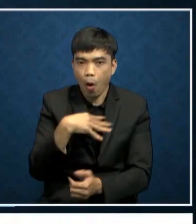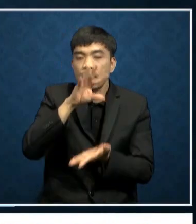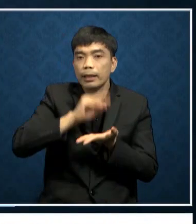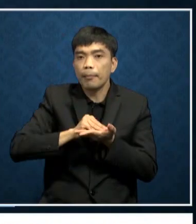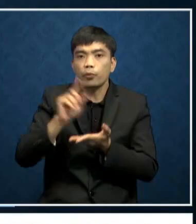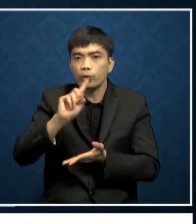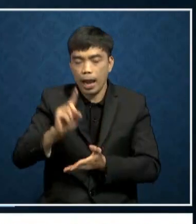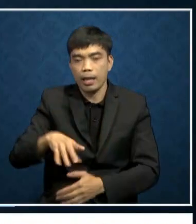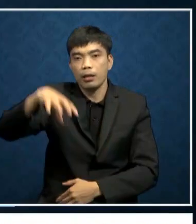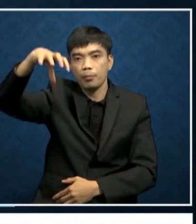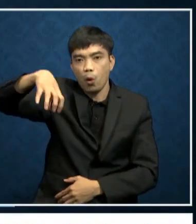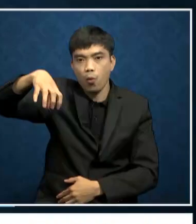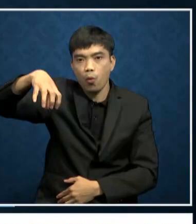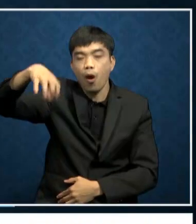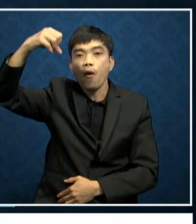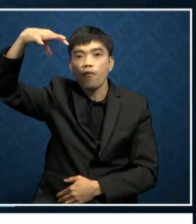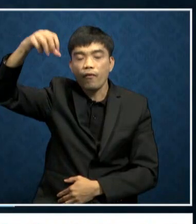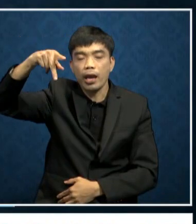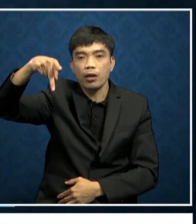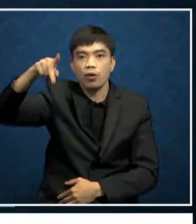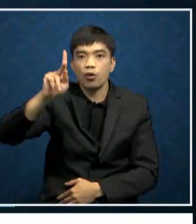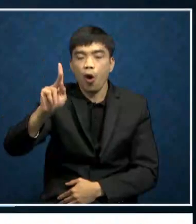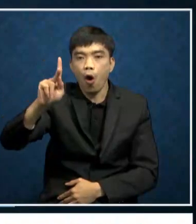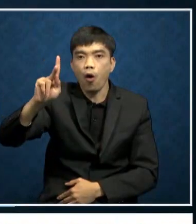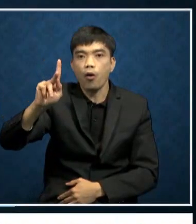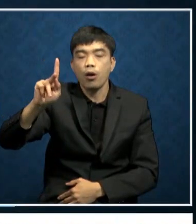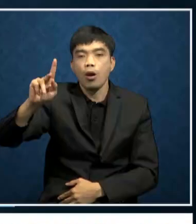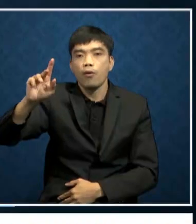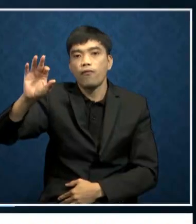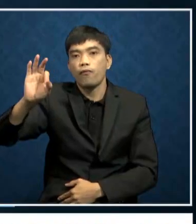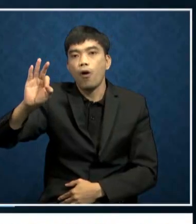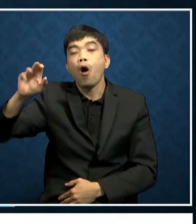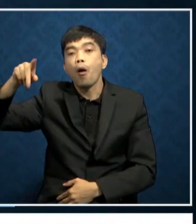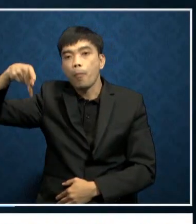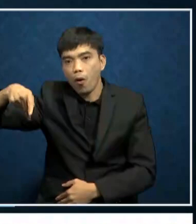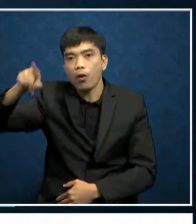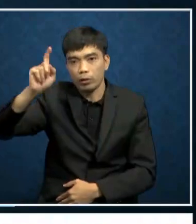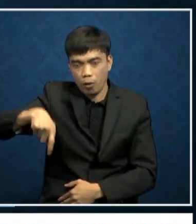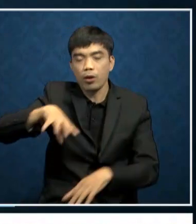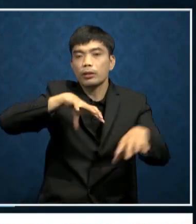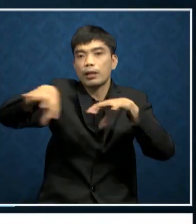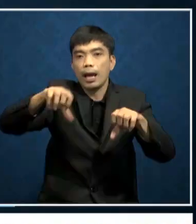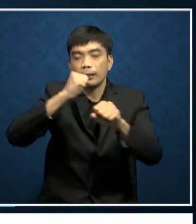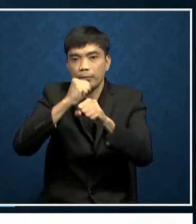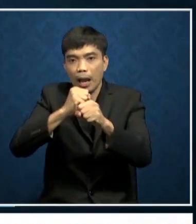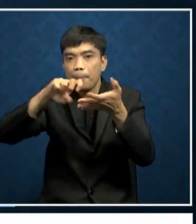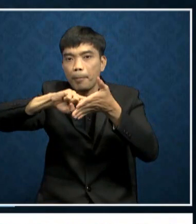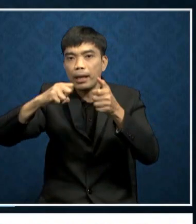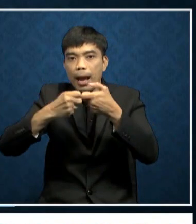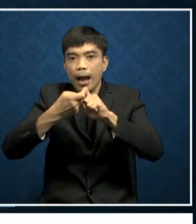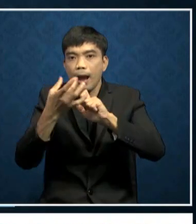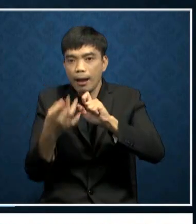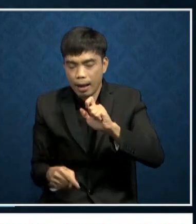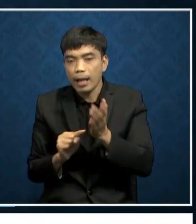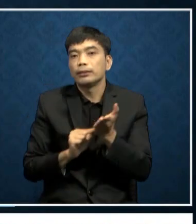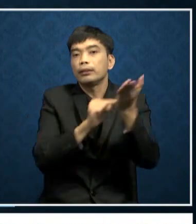ดันในการจัดตั้ง onestop serviceนี้โดยนำเสนอปัญหาต่อรัฐมนตรีว่าการกระทรวงพลังงานเพื่อนำเสนอต่อคณะ